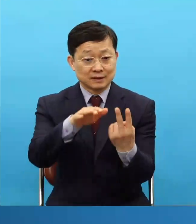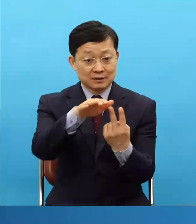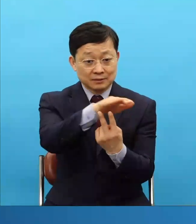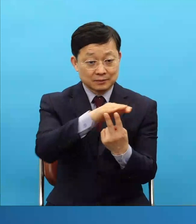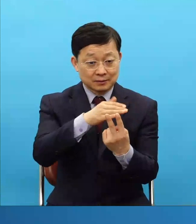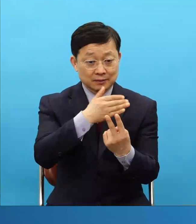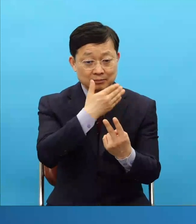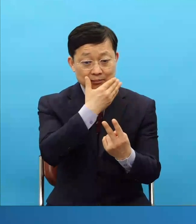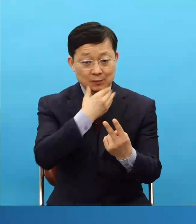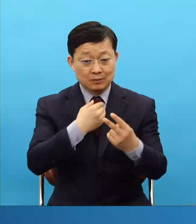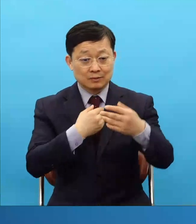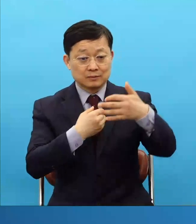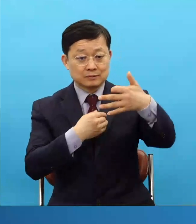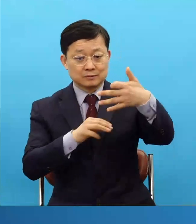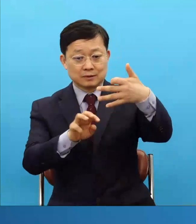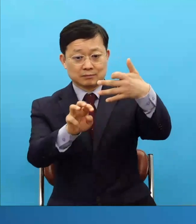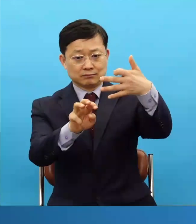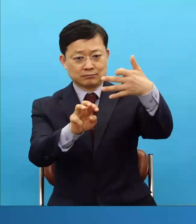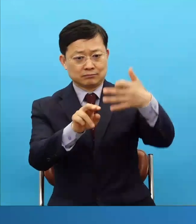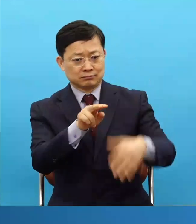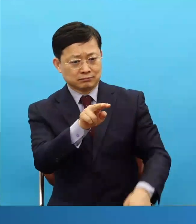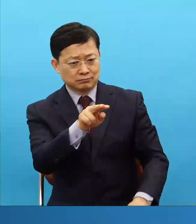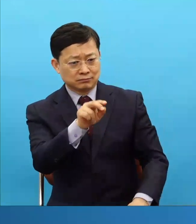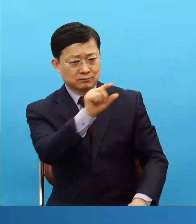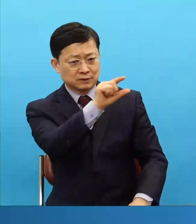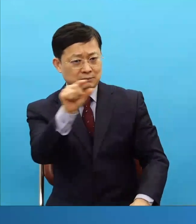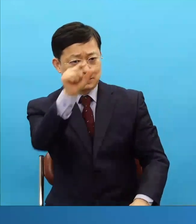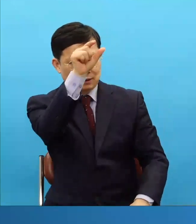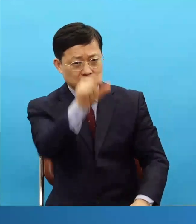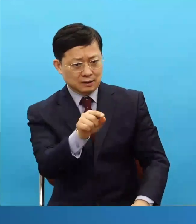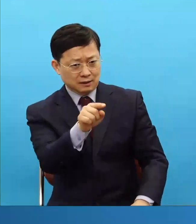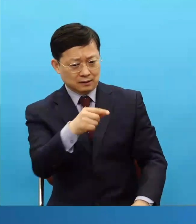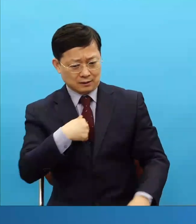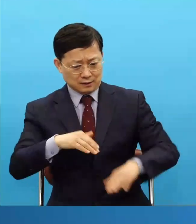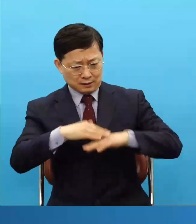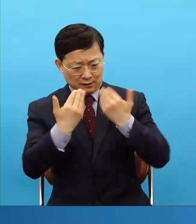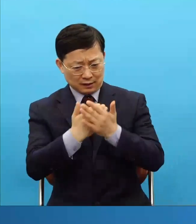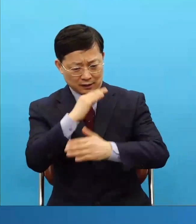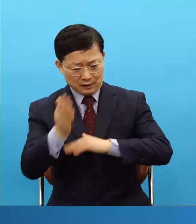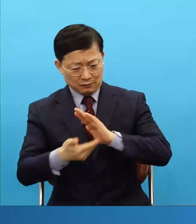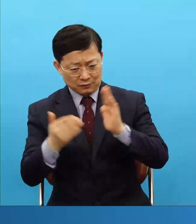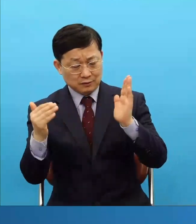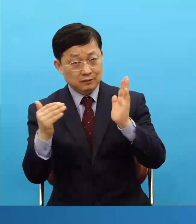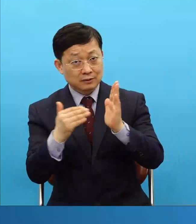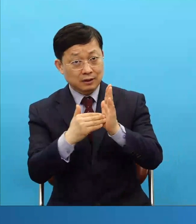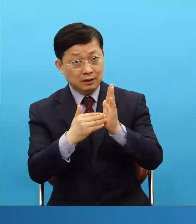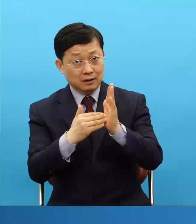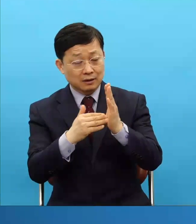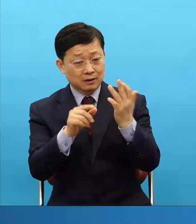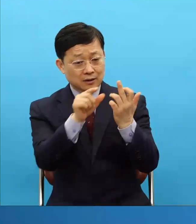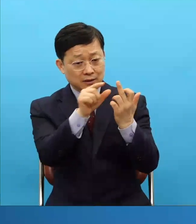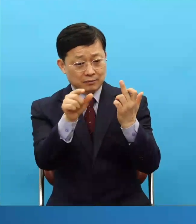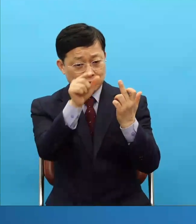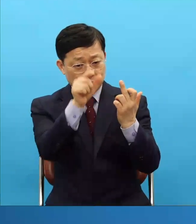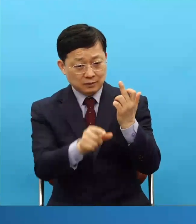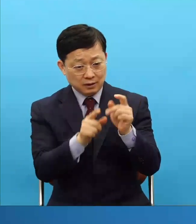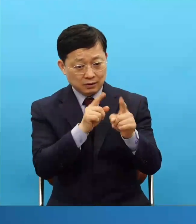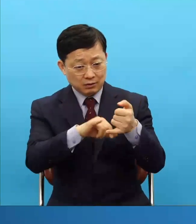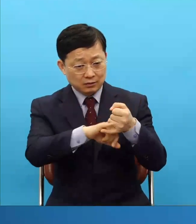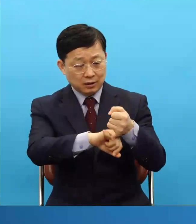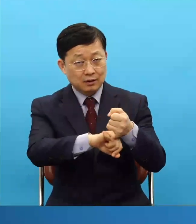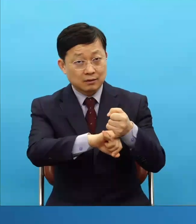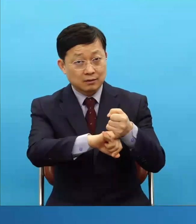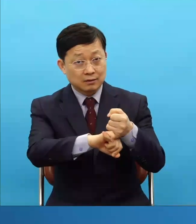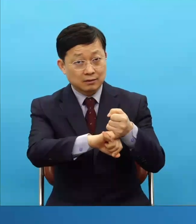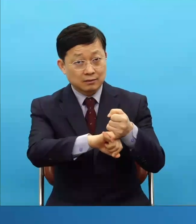십자가에서 다 이루었다 그랬어요. He said, "It is finished" on the cross, John 19:30. 이게 갈보리산 언약이에요. This is the covenant of